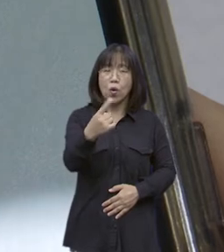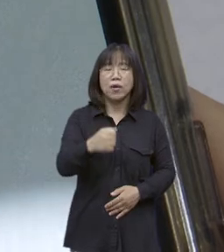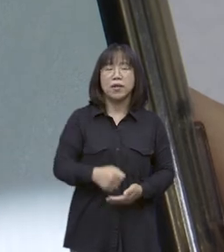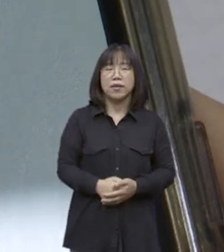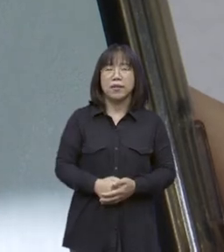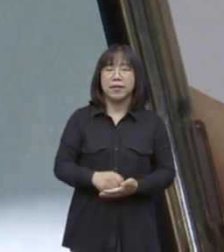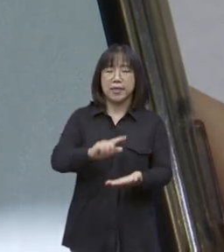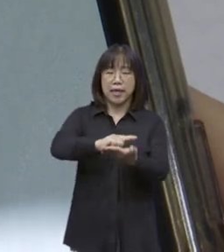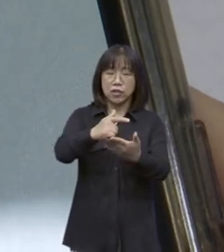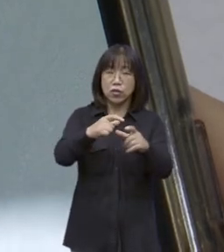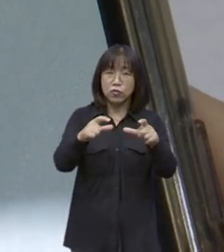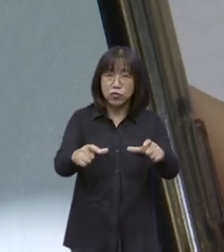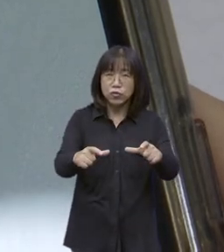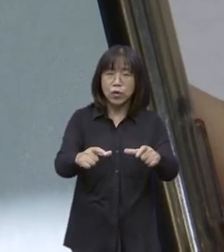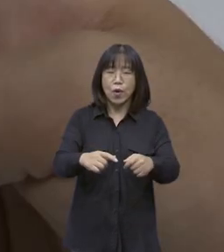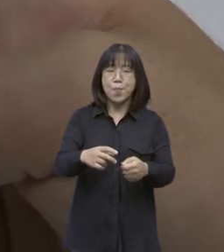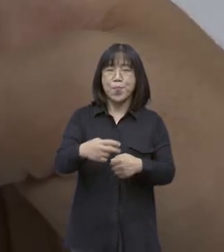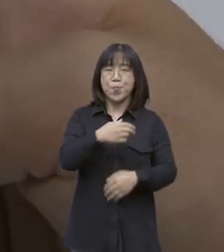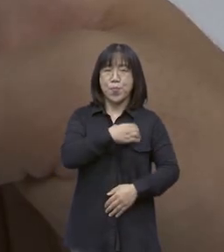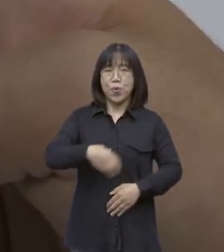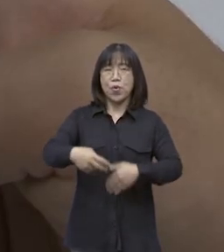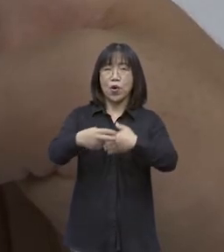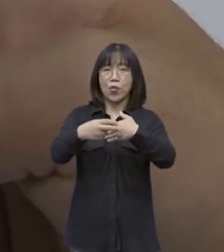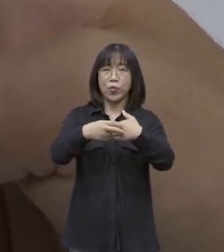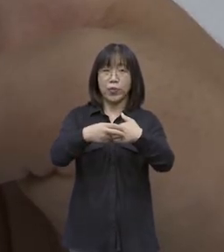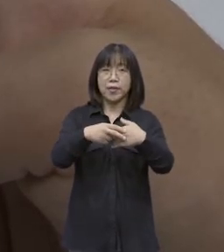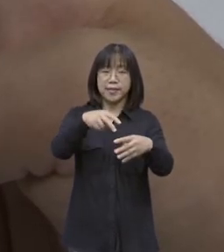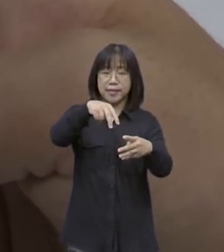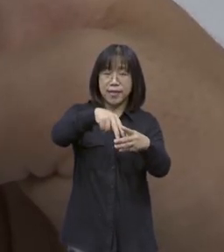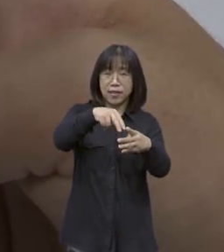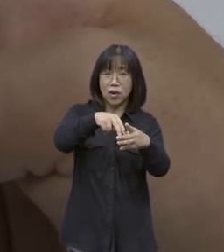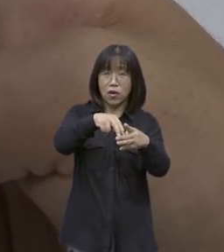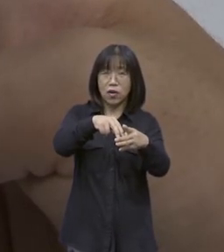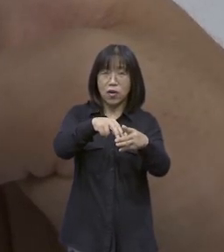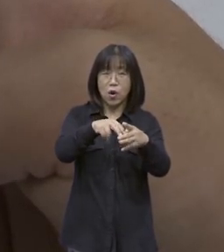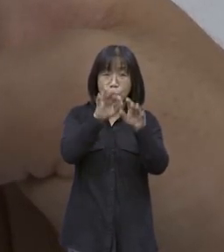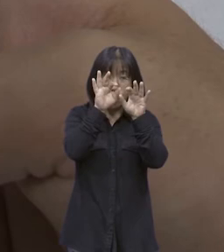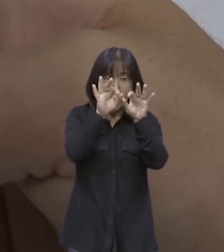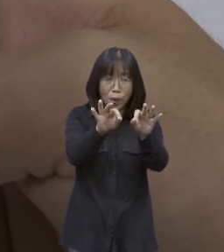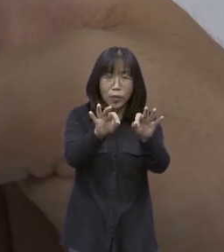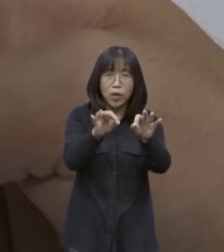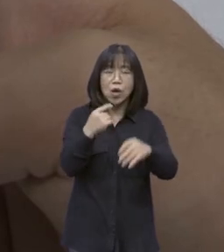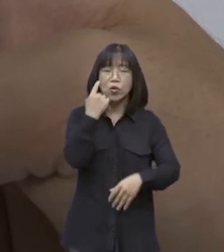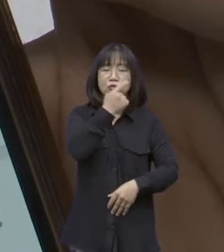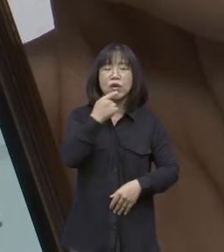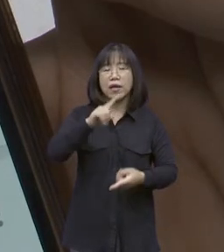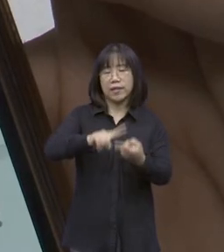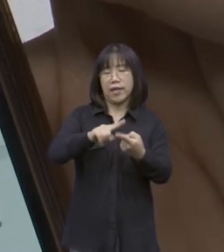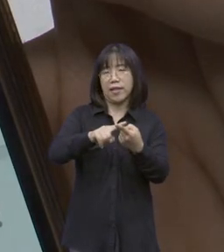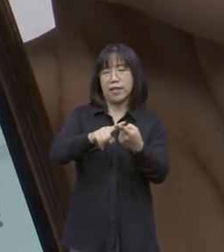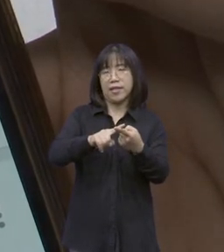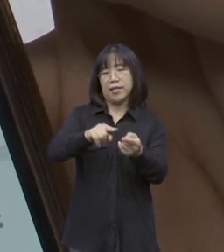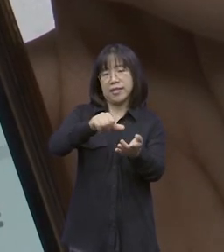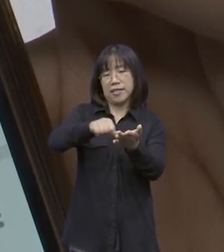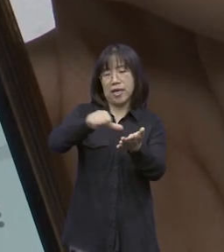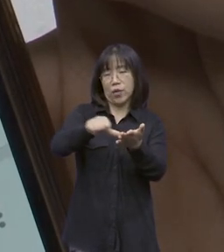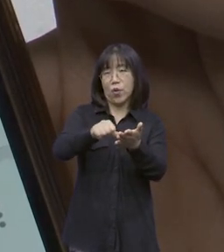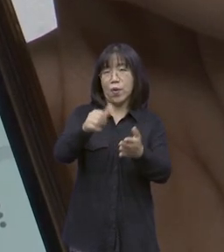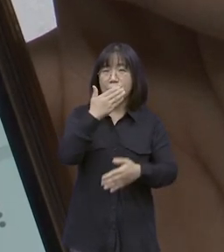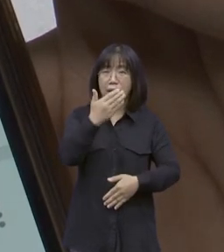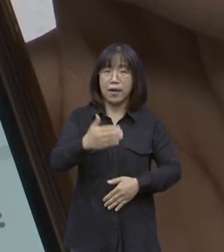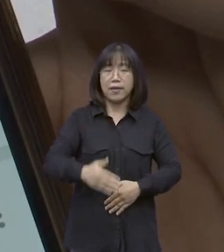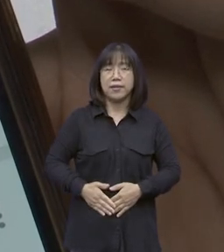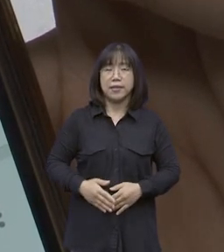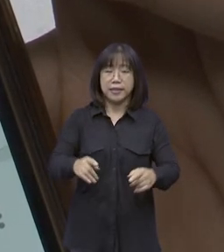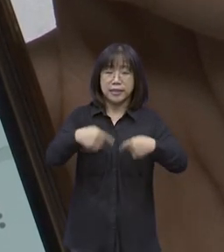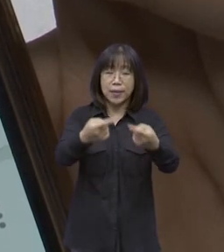카카오 채널에서 강서구 구강보건센터를 검색해 추가하면 영상뿐 아니라 구강 교육에 대한 교육 자료도